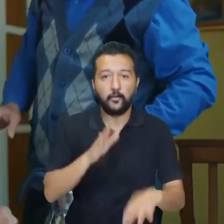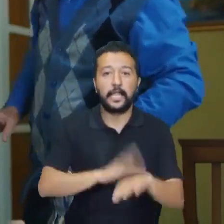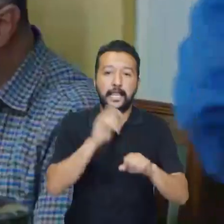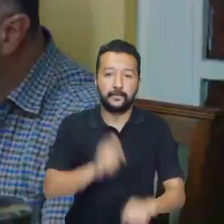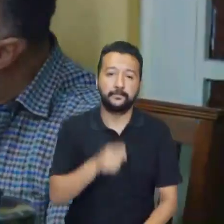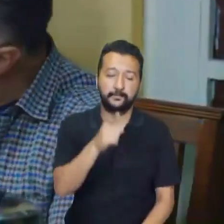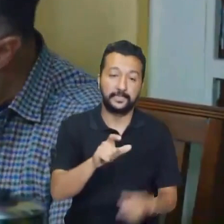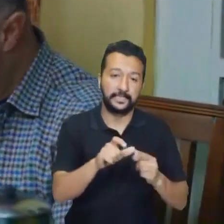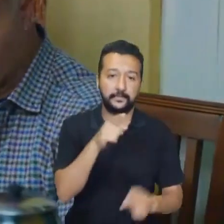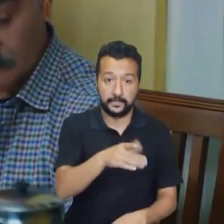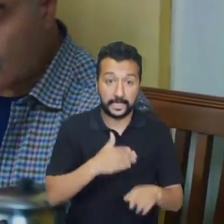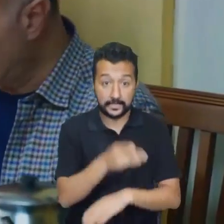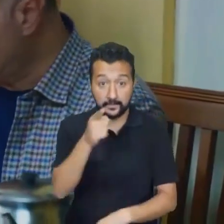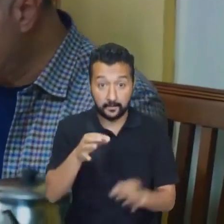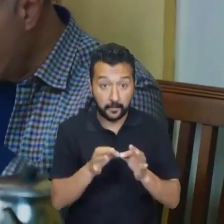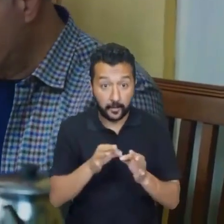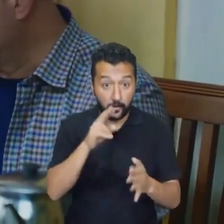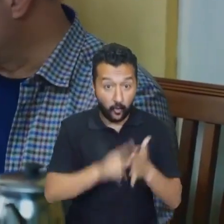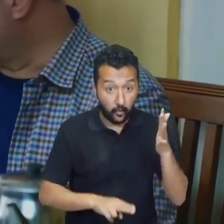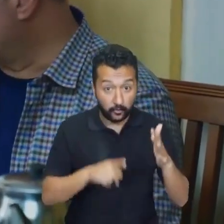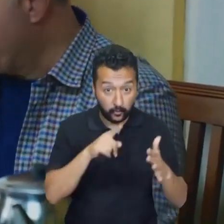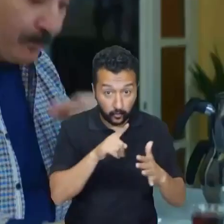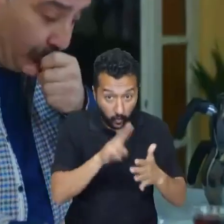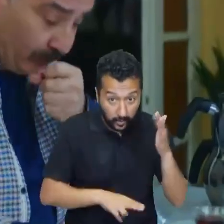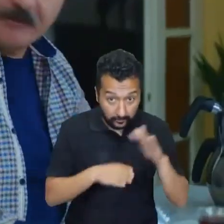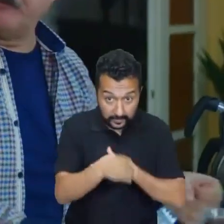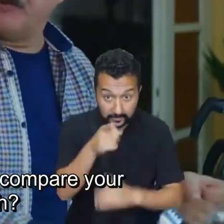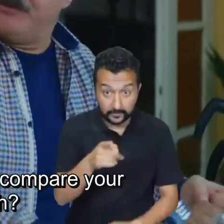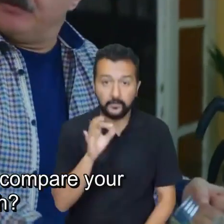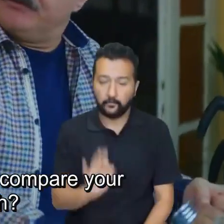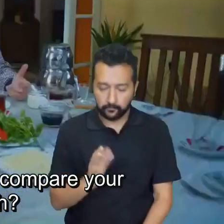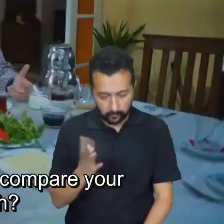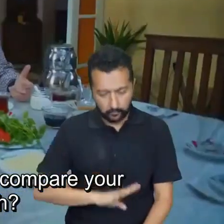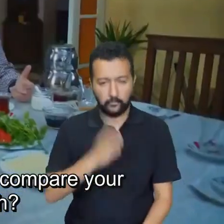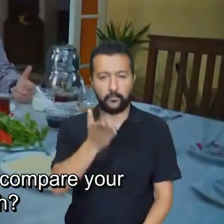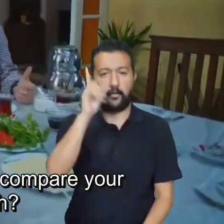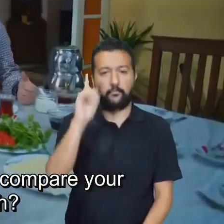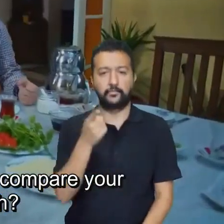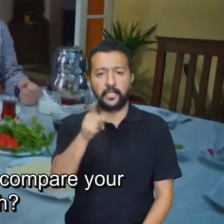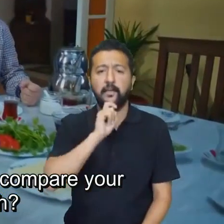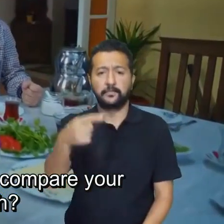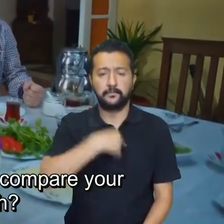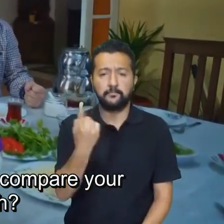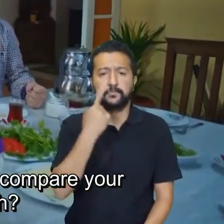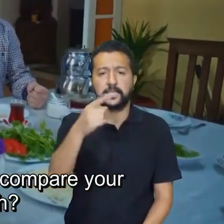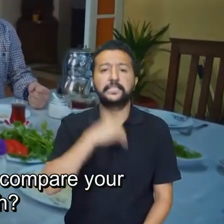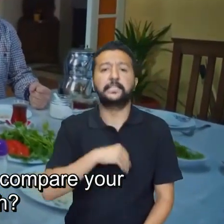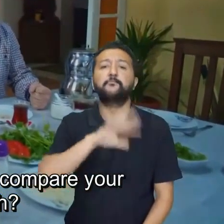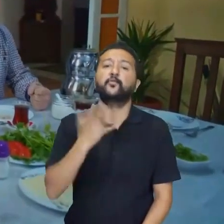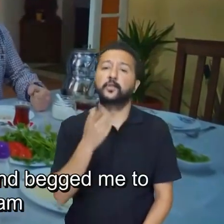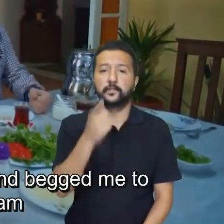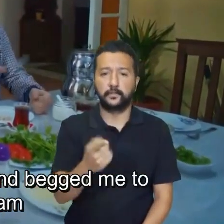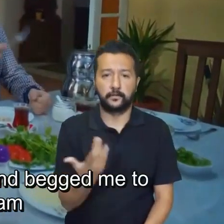Şener. Gerçekten Bayern'in yönetim kurulunda mıydın amca? Tabii oğlum, Allah Allah. Siz amcanızı bir şeye benzetemiyorsunuz